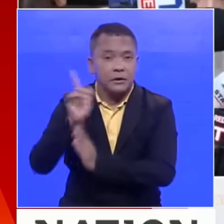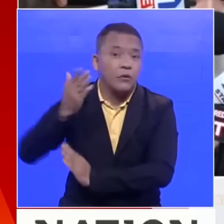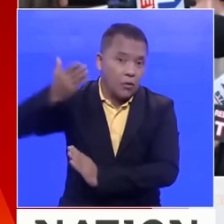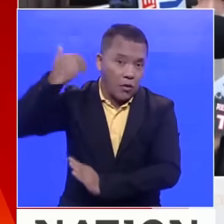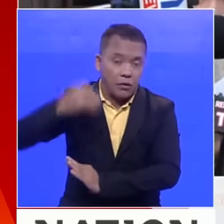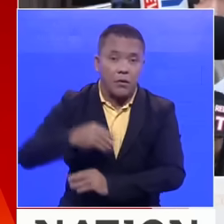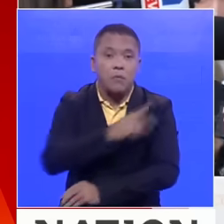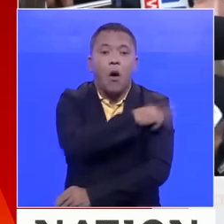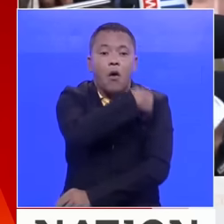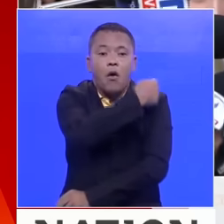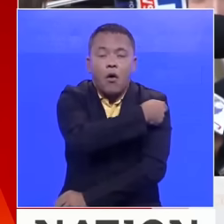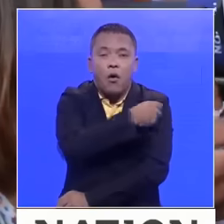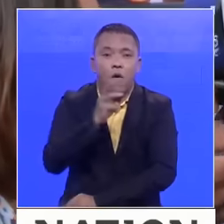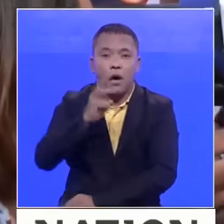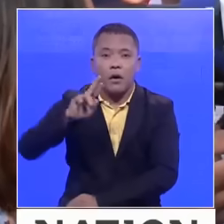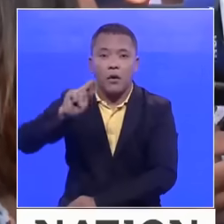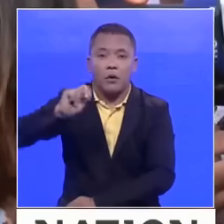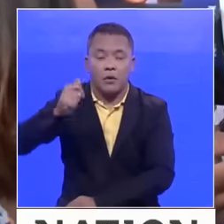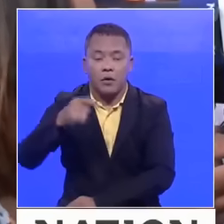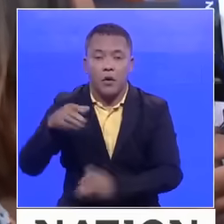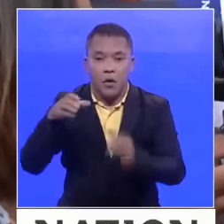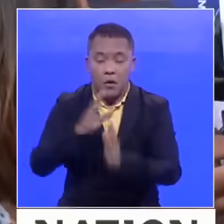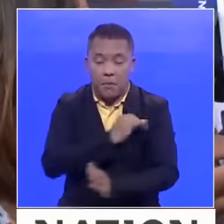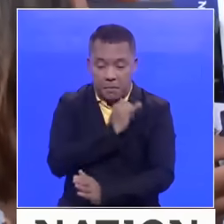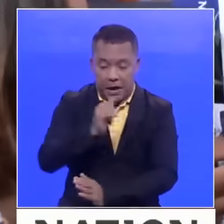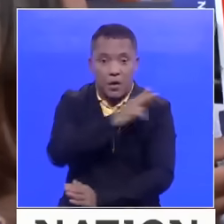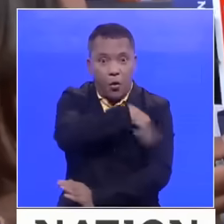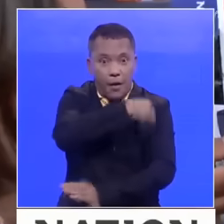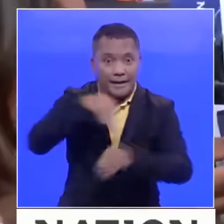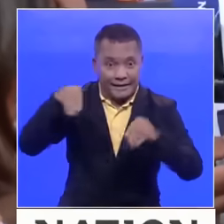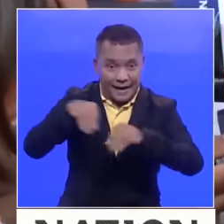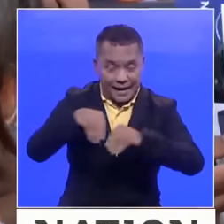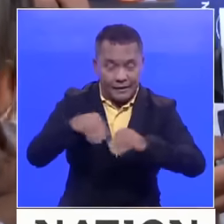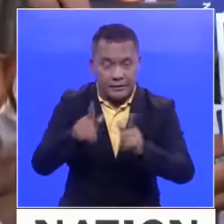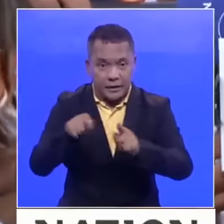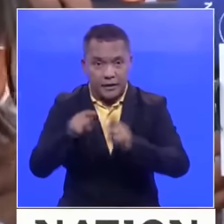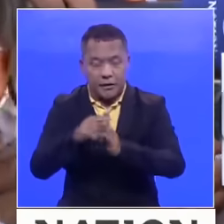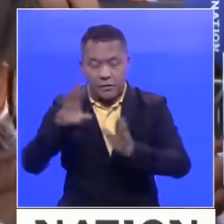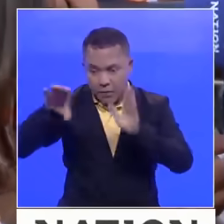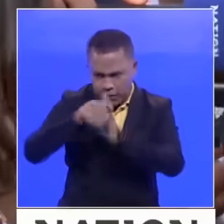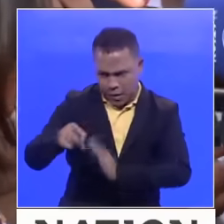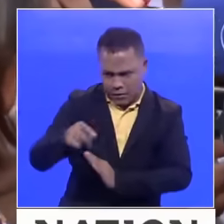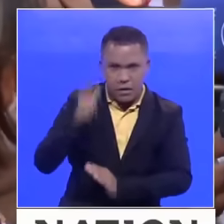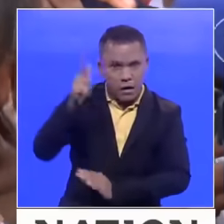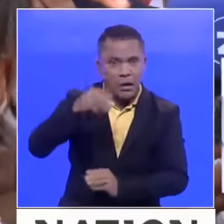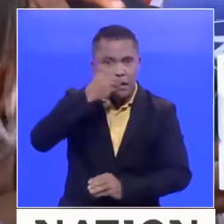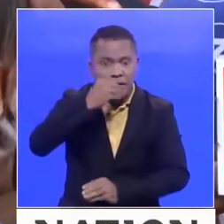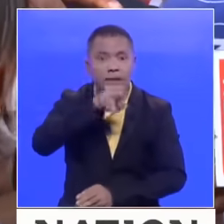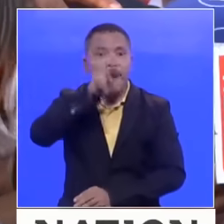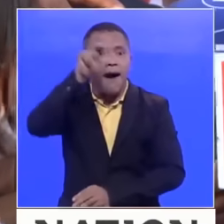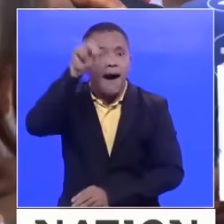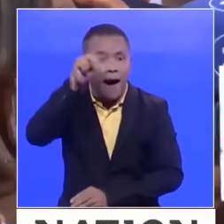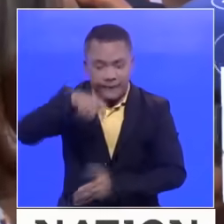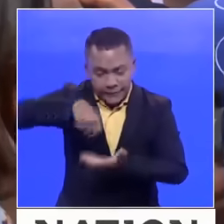วรงค์ก็บอกว่าเนี่ยเตรียมที่จะแอดมิเข้าโรงพยาบาลแล้วนะแล้วก็ปรากฏว่ามีภาพออกมาว่าโอ้คุณทักษิณไปกินห่านพโล้อยู่นะ